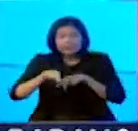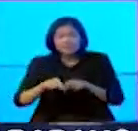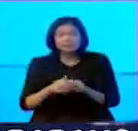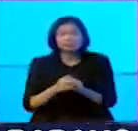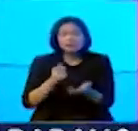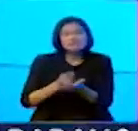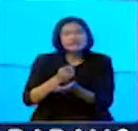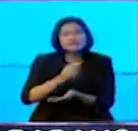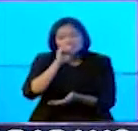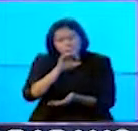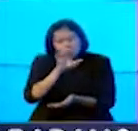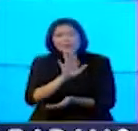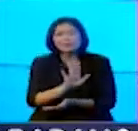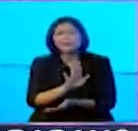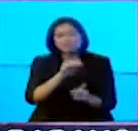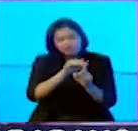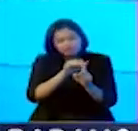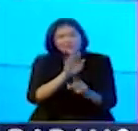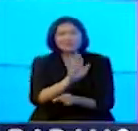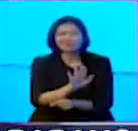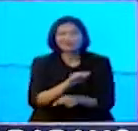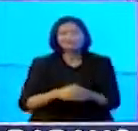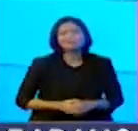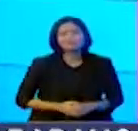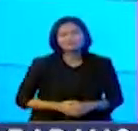memberikan sanksi teguran kepada para pemilik warung dan PKL.